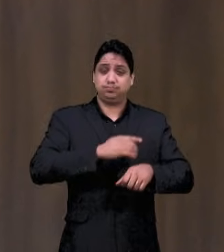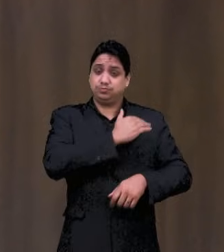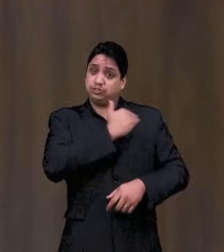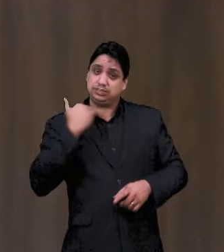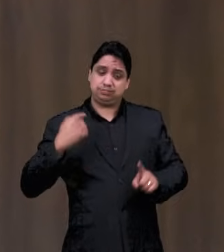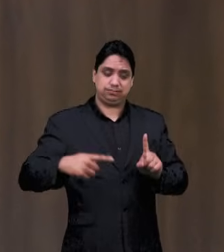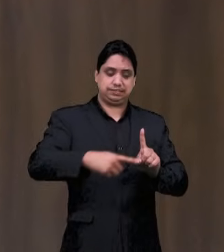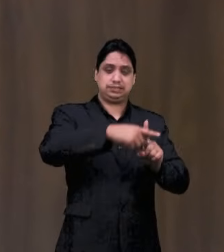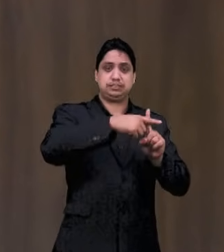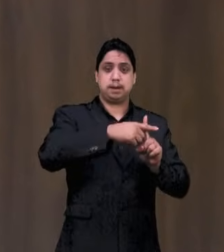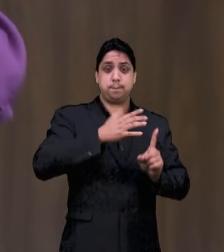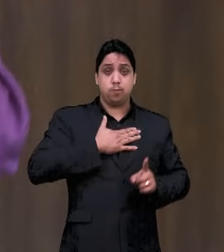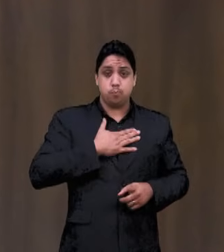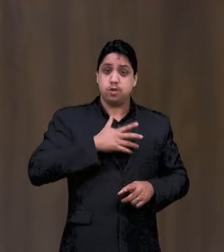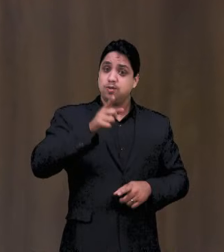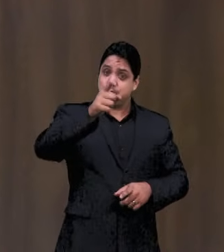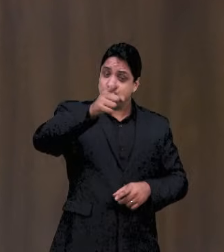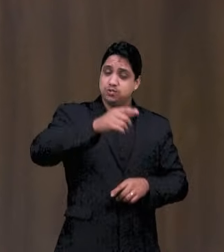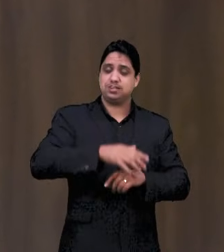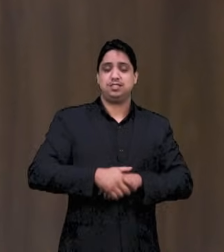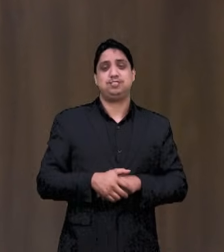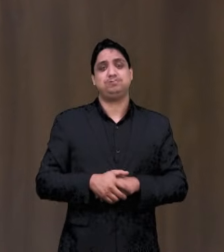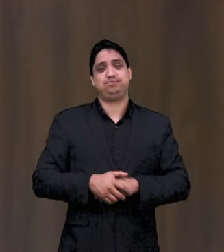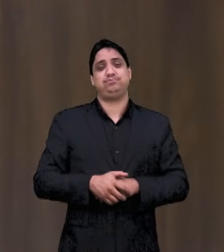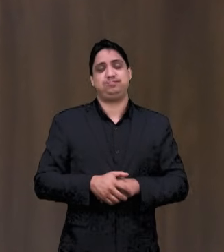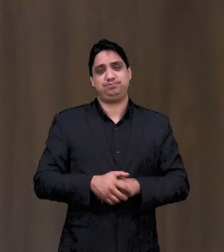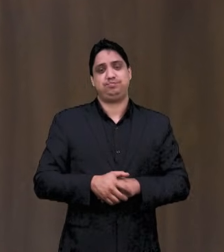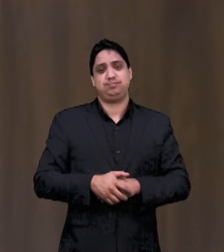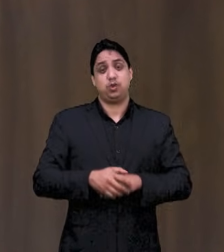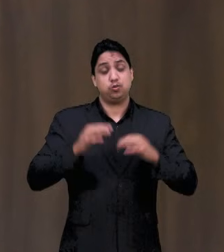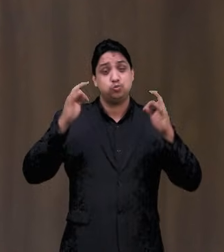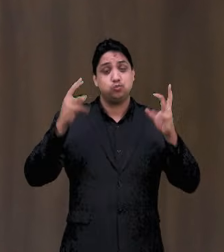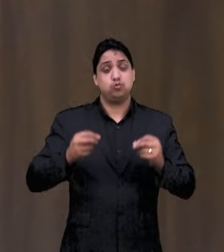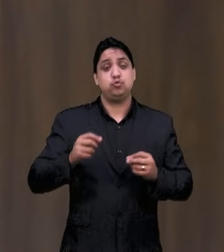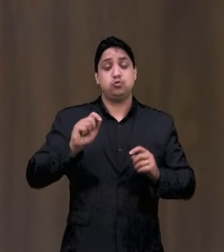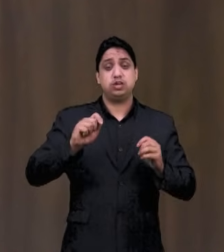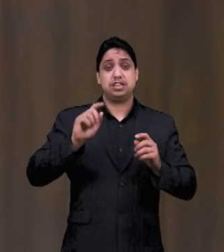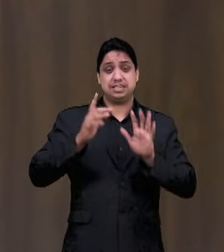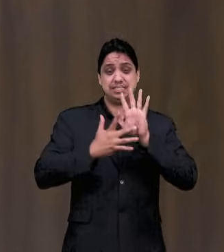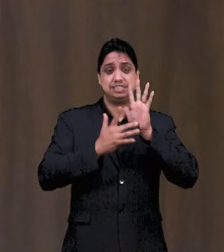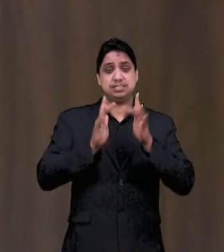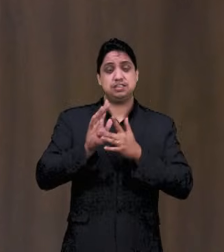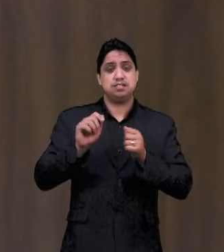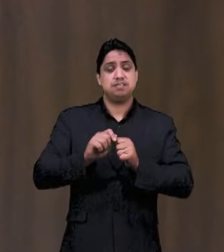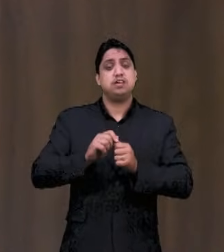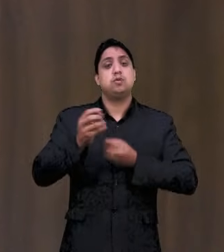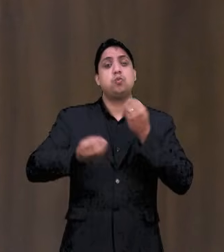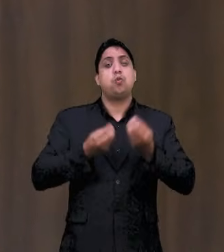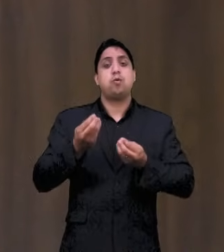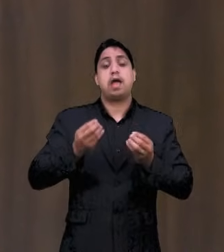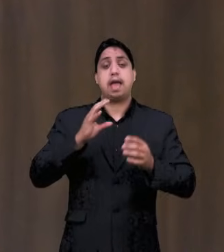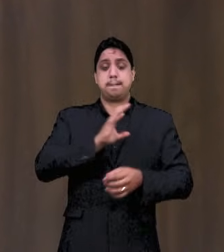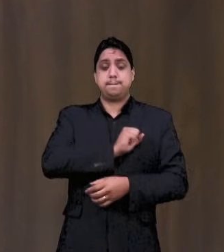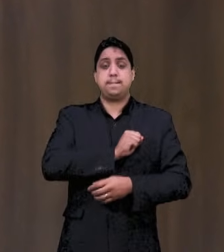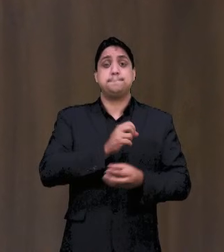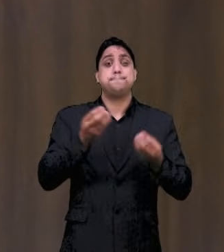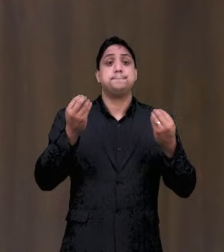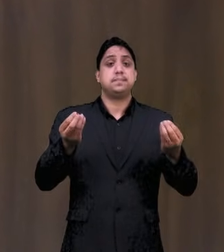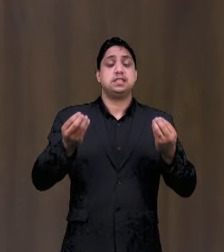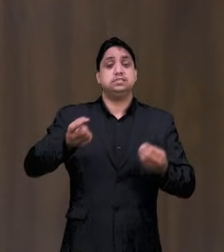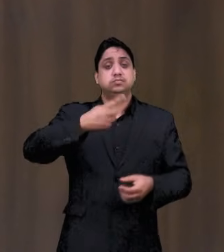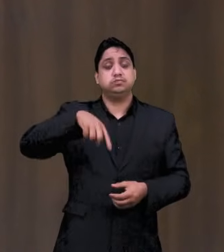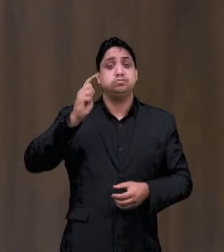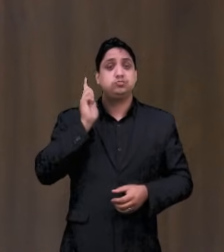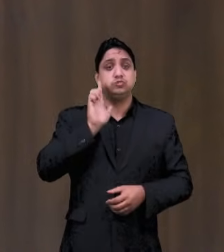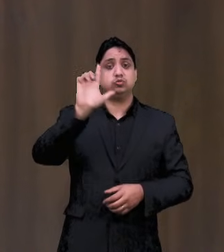la croix pour moi et pour toi, tout cela que le Seigneur a fait, c'était par amour, afin que nous